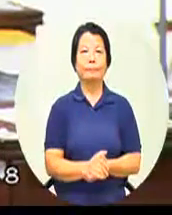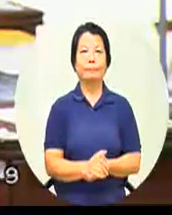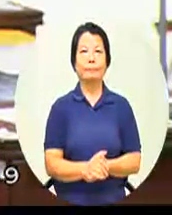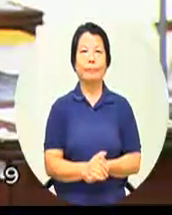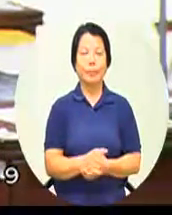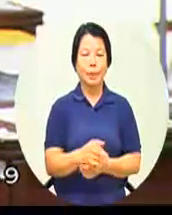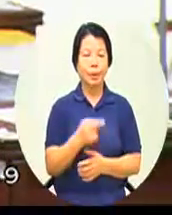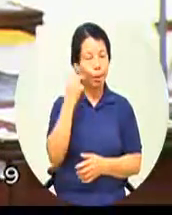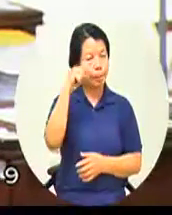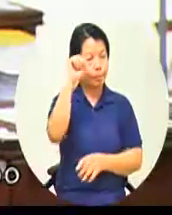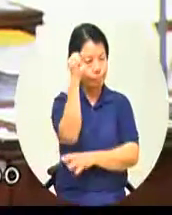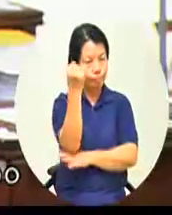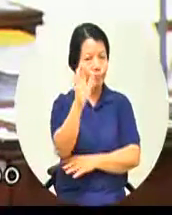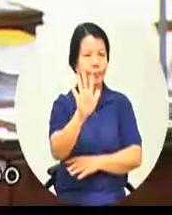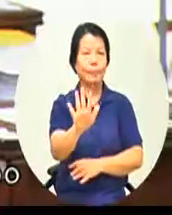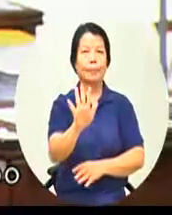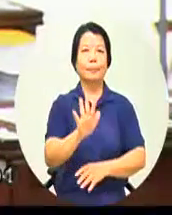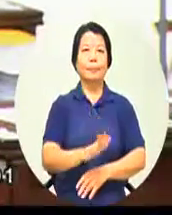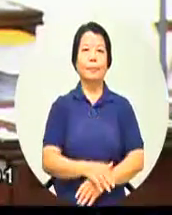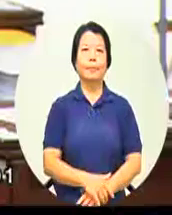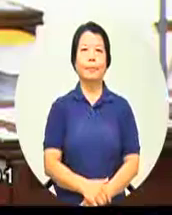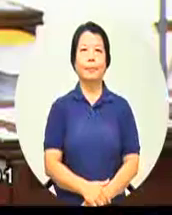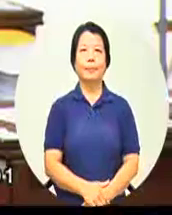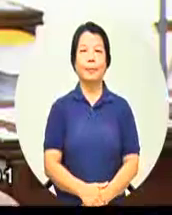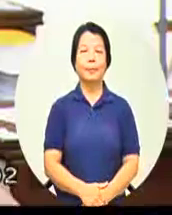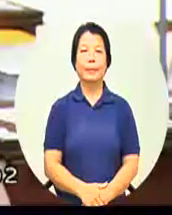的有意义的啦，哦。